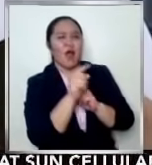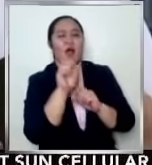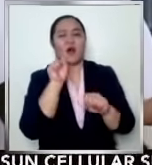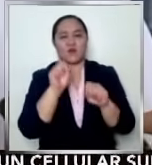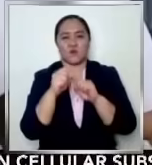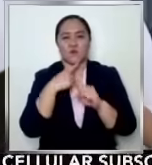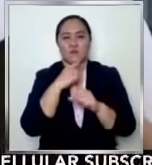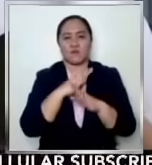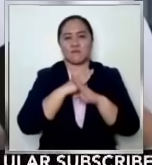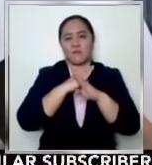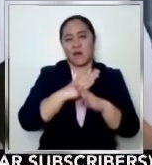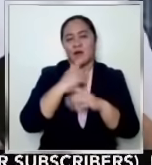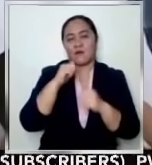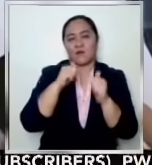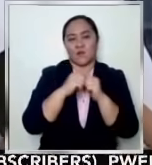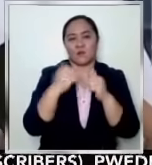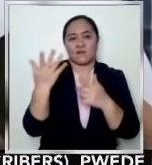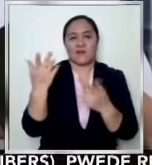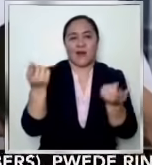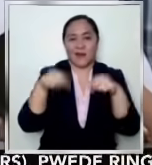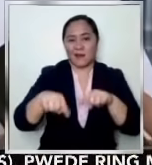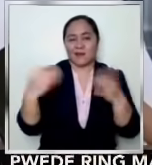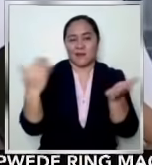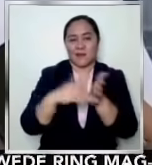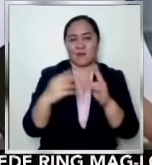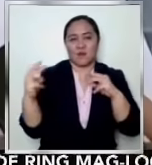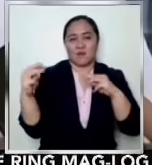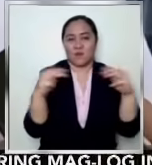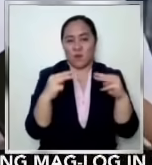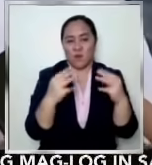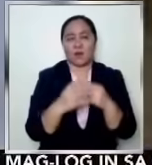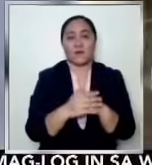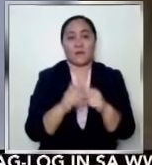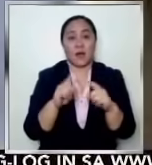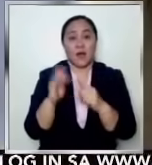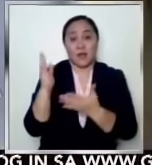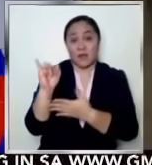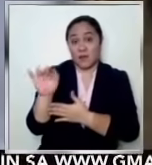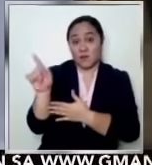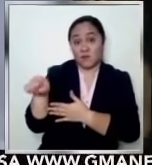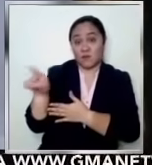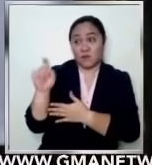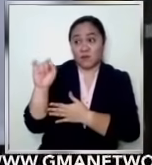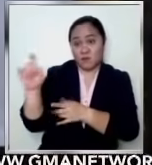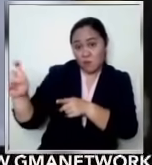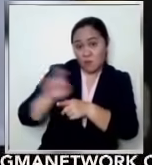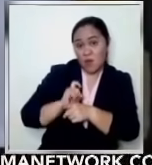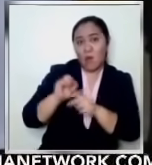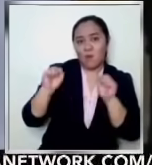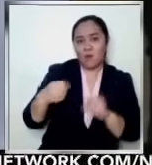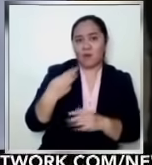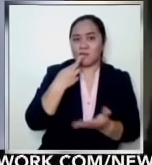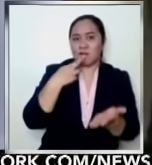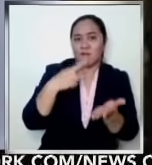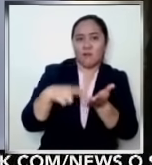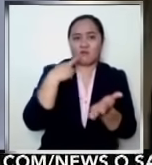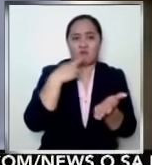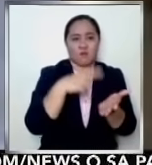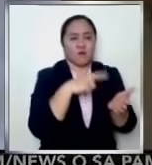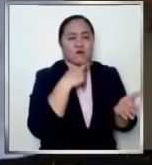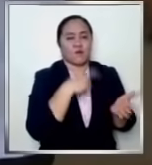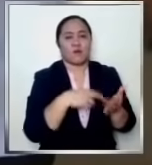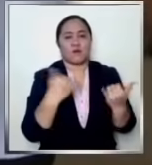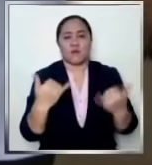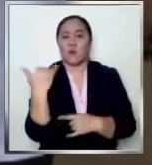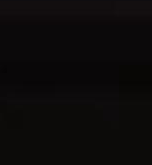nagsusumbong sa atin, not necessarily personally but through text messages. Mula Marawi City, Jonathan Andal, nakatutok